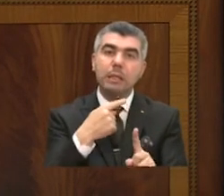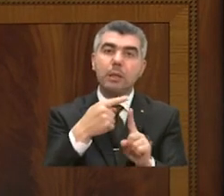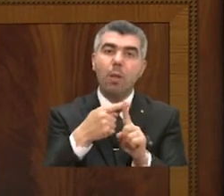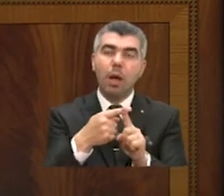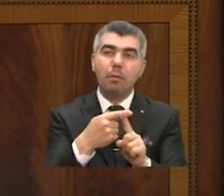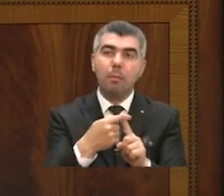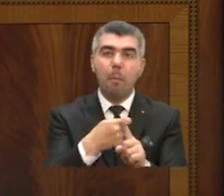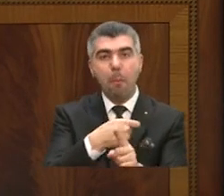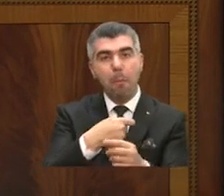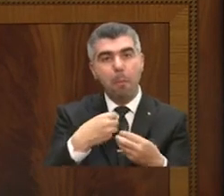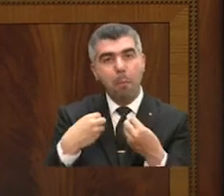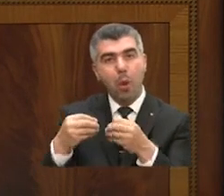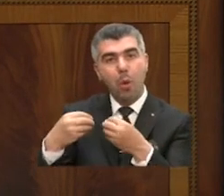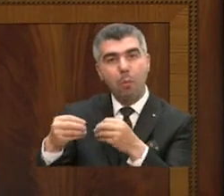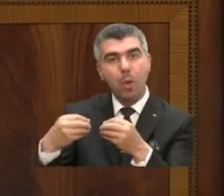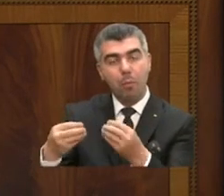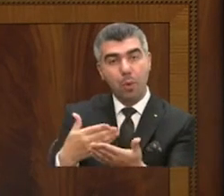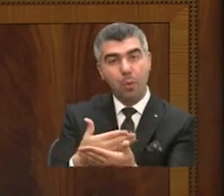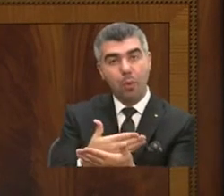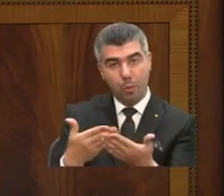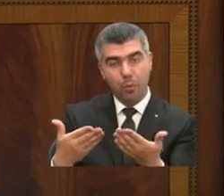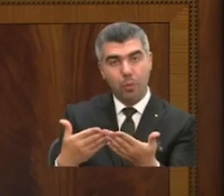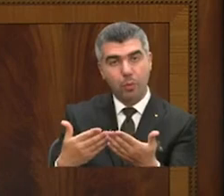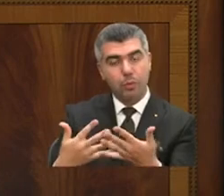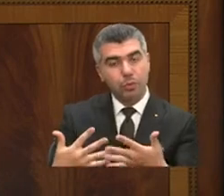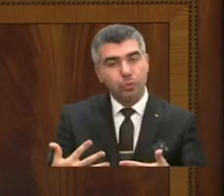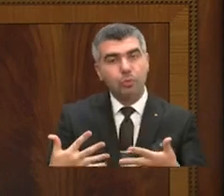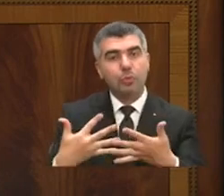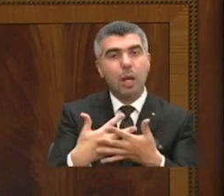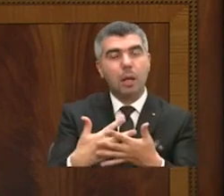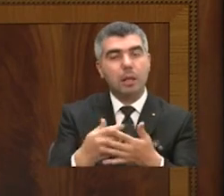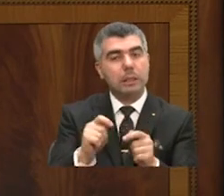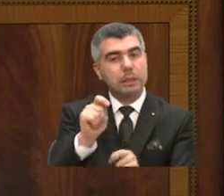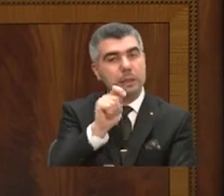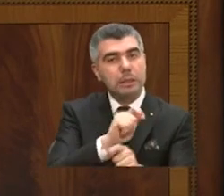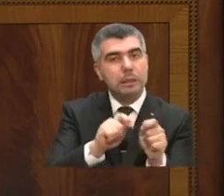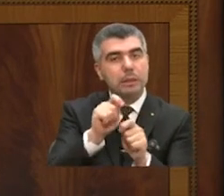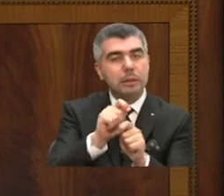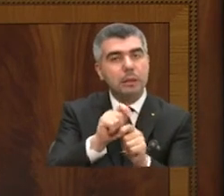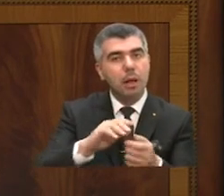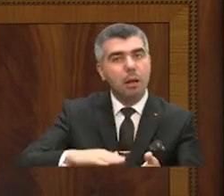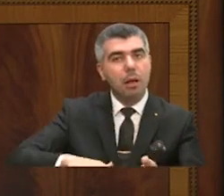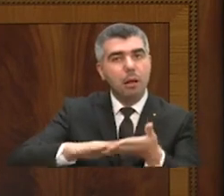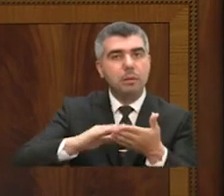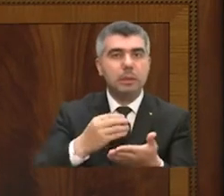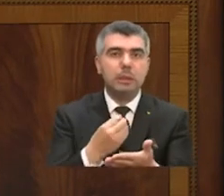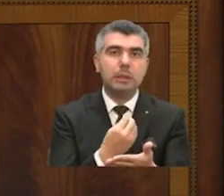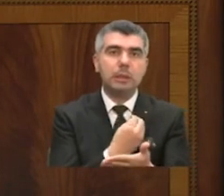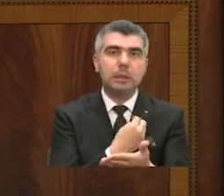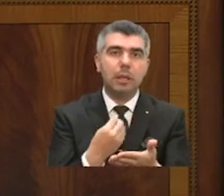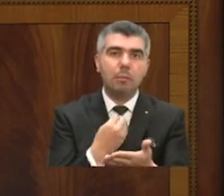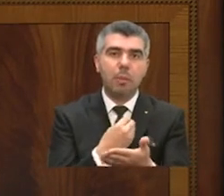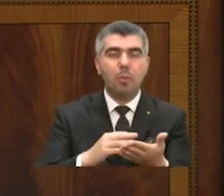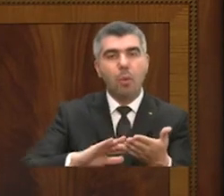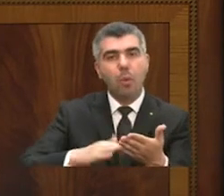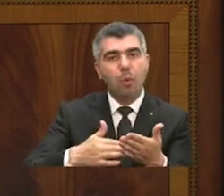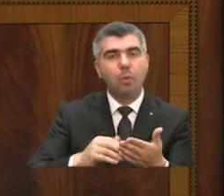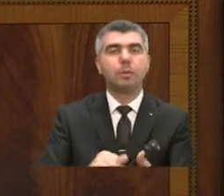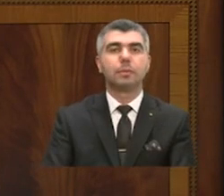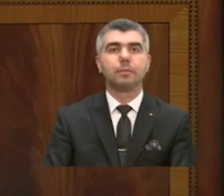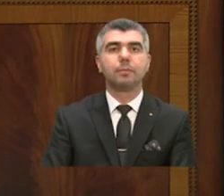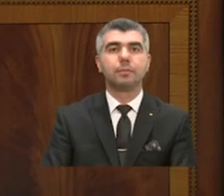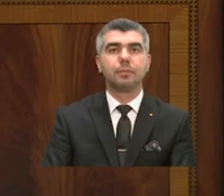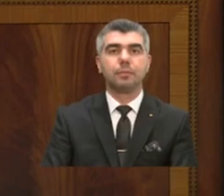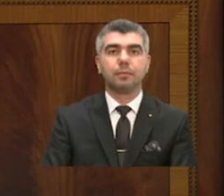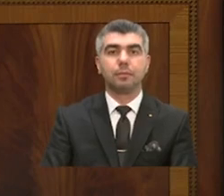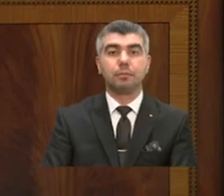الصيدلانية الوطنية والمشاركة في تنفيذها خدمة لقطاع الصحة العمومية. ذلك